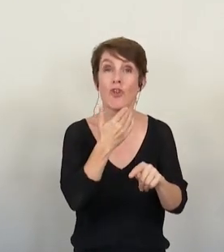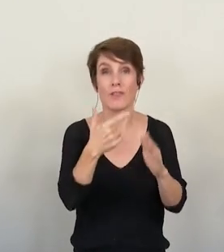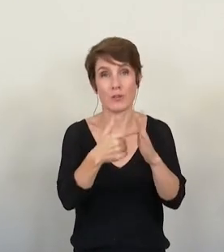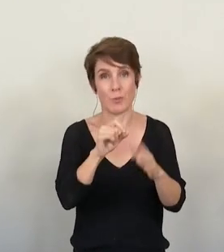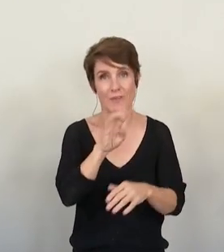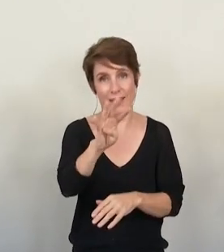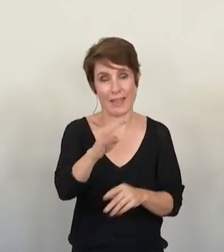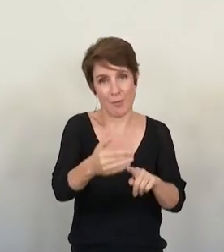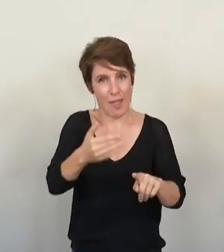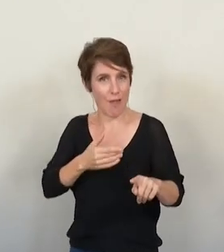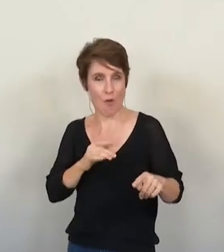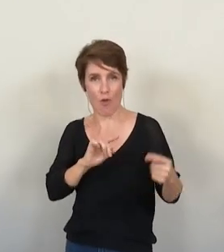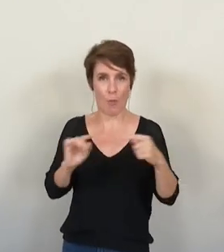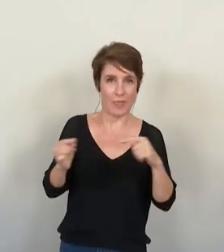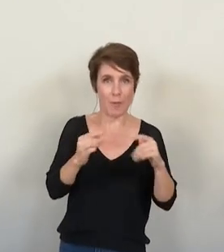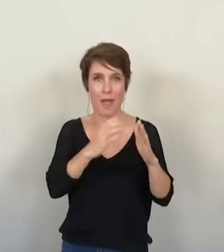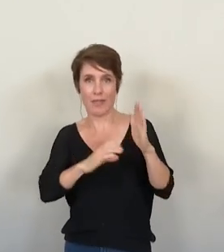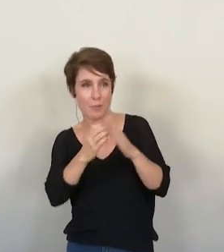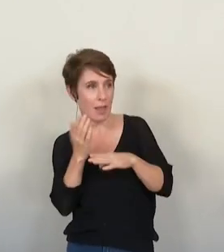d'année civile je vous